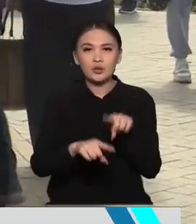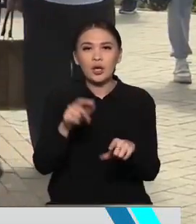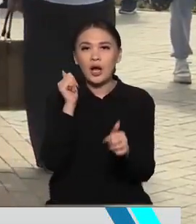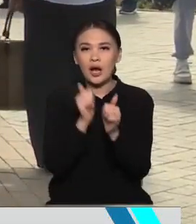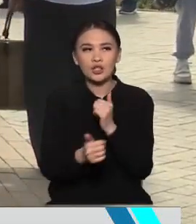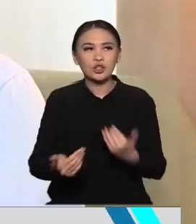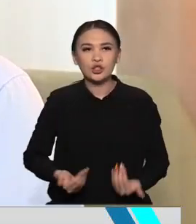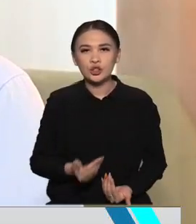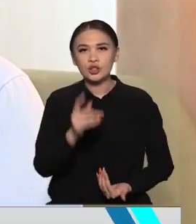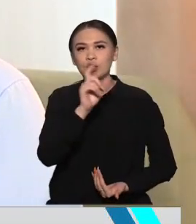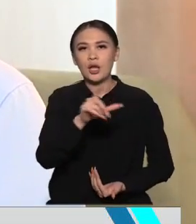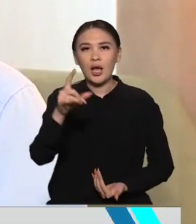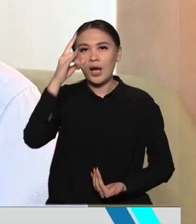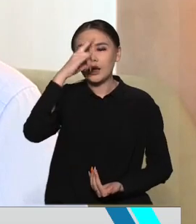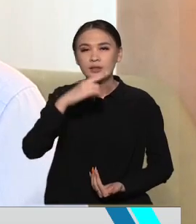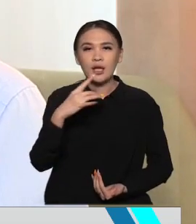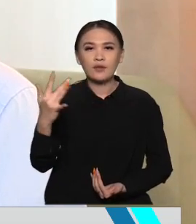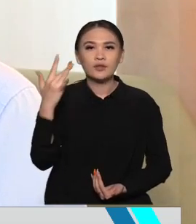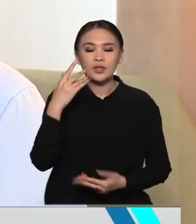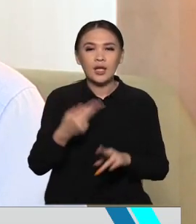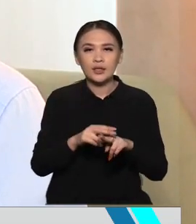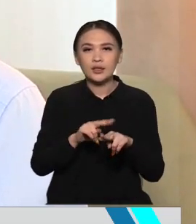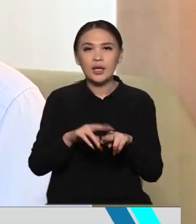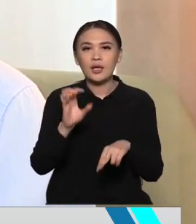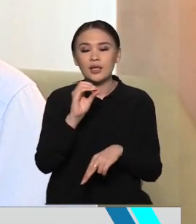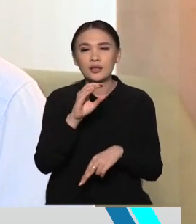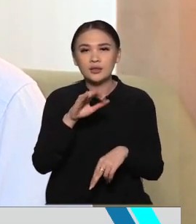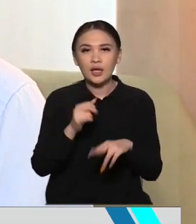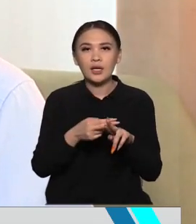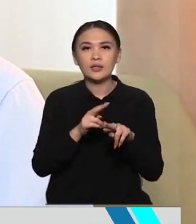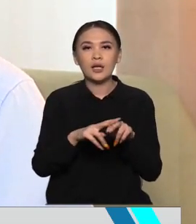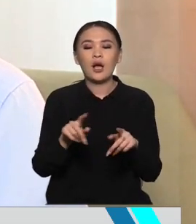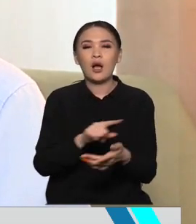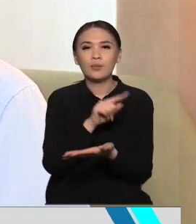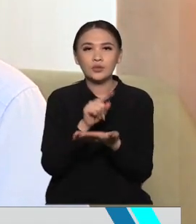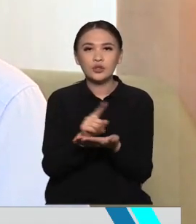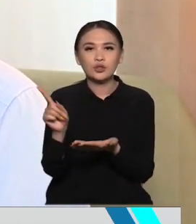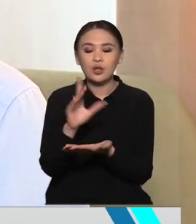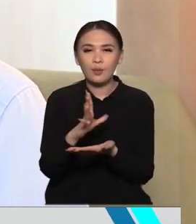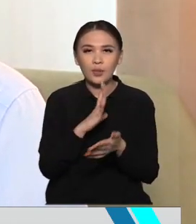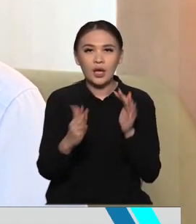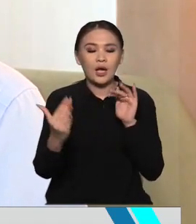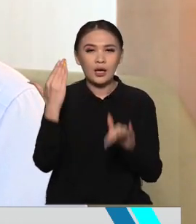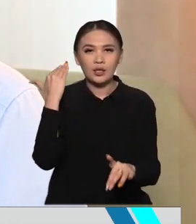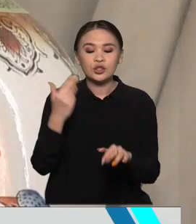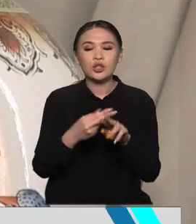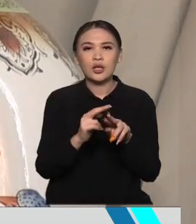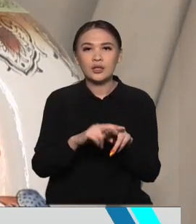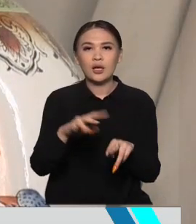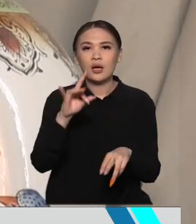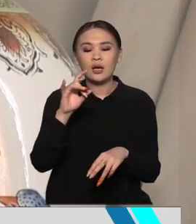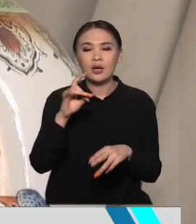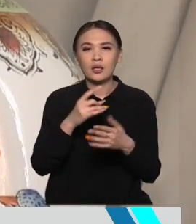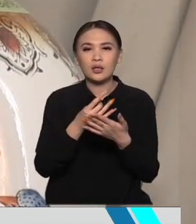жителя. Казахи всегда во главу угла ставили единство. Конечно, это было, речь шла раньше о единстве жузов и родов,